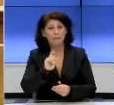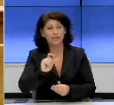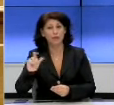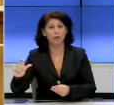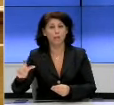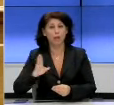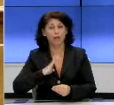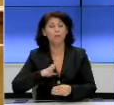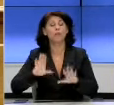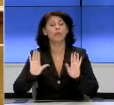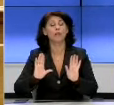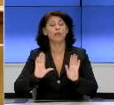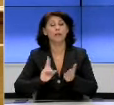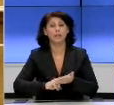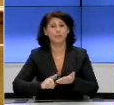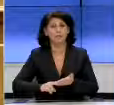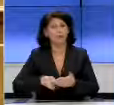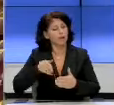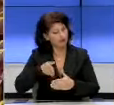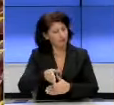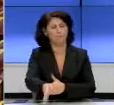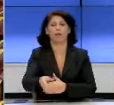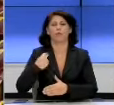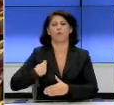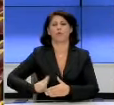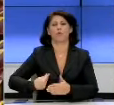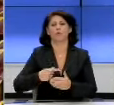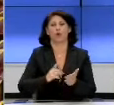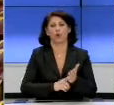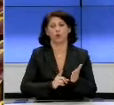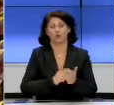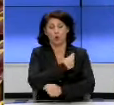ανασφάλιστους να μπορούν να μπαίνουν στα δημόσια νοσοκομεία χωρίς να χρειάζεται να